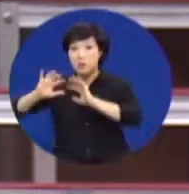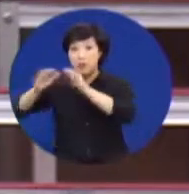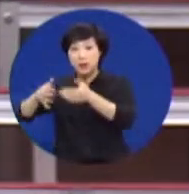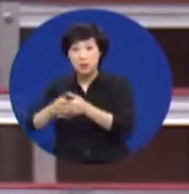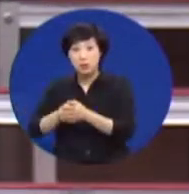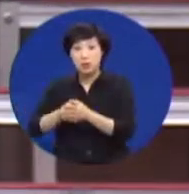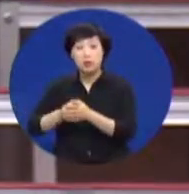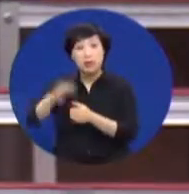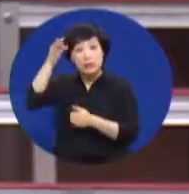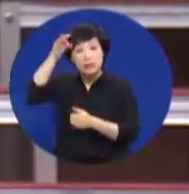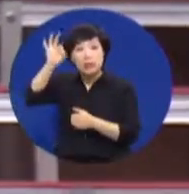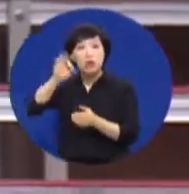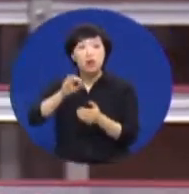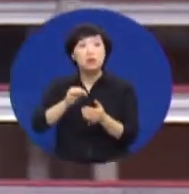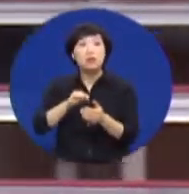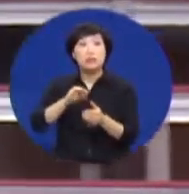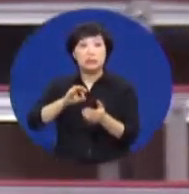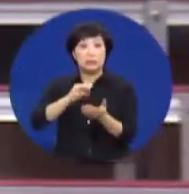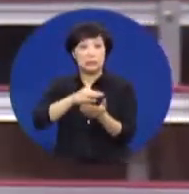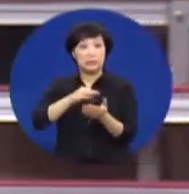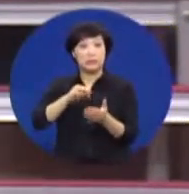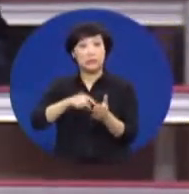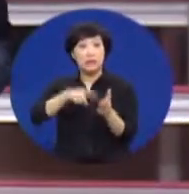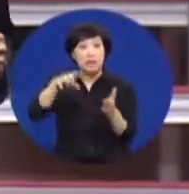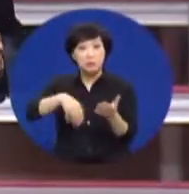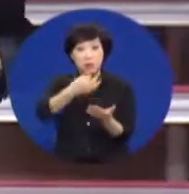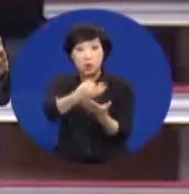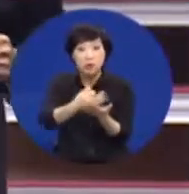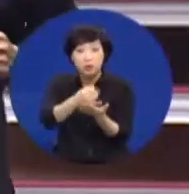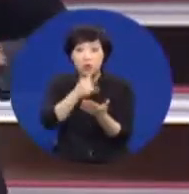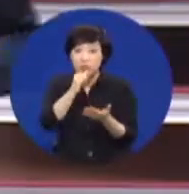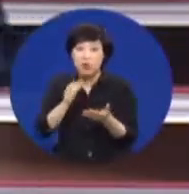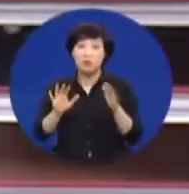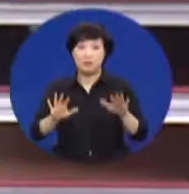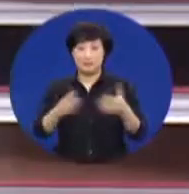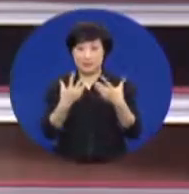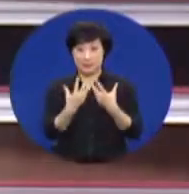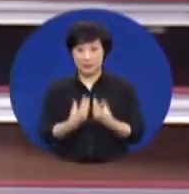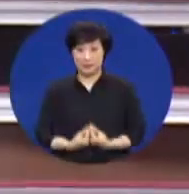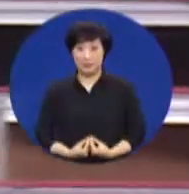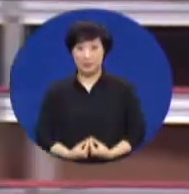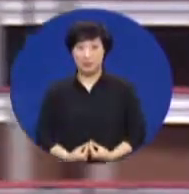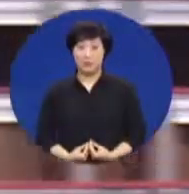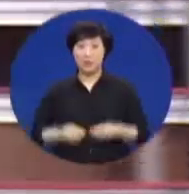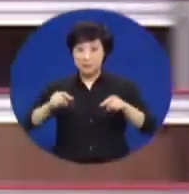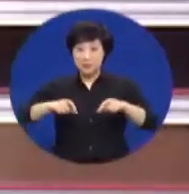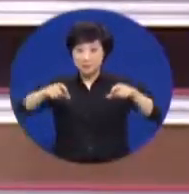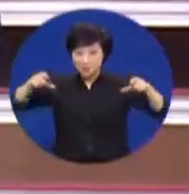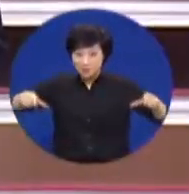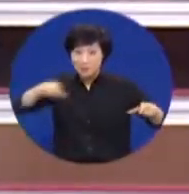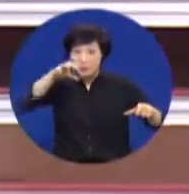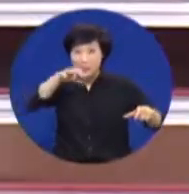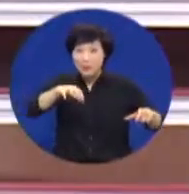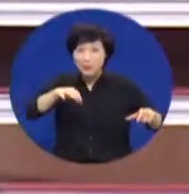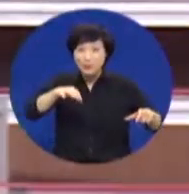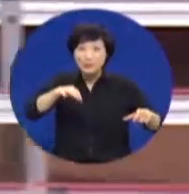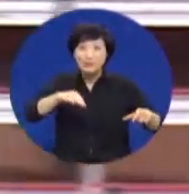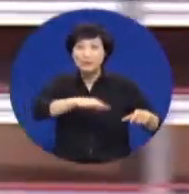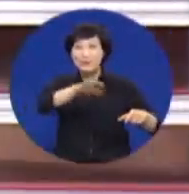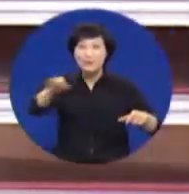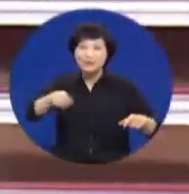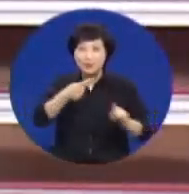때인데 예를 들어서 이 우리 동네가 사는